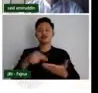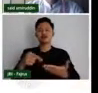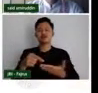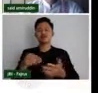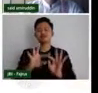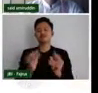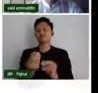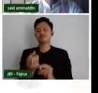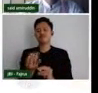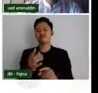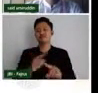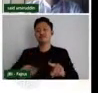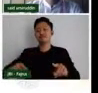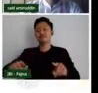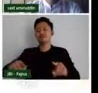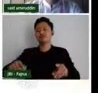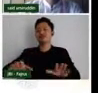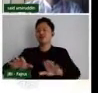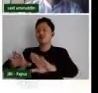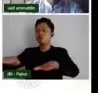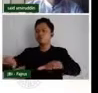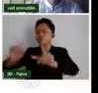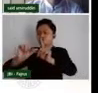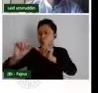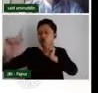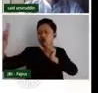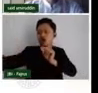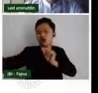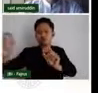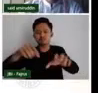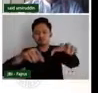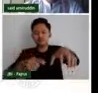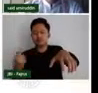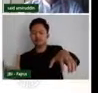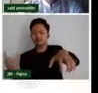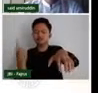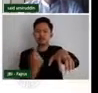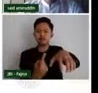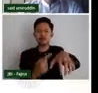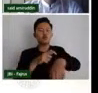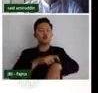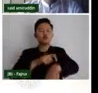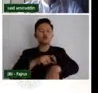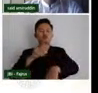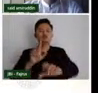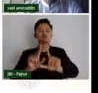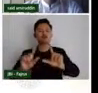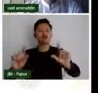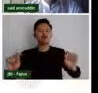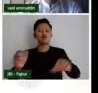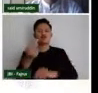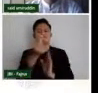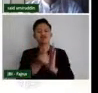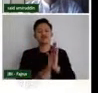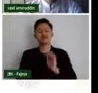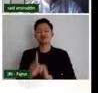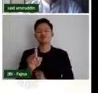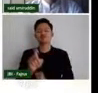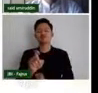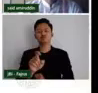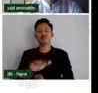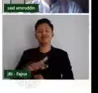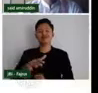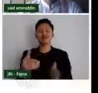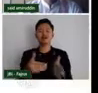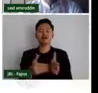yang jauh untuk mendapat menuju ke sekolah yang inklusi itu butuh waktu, butuh biaya dan sebagainya, dan terkadang menjadi hambatan bagi